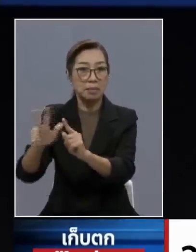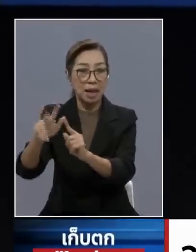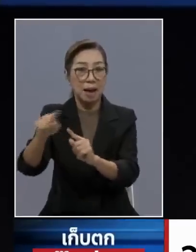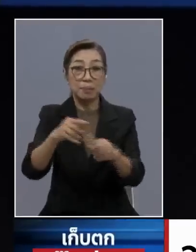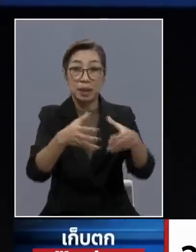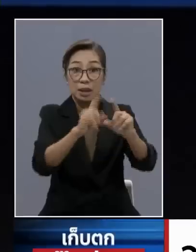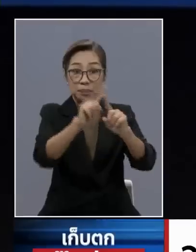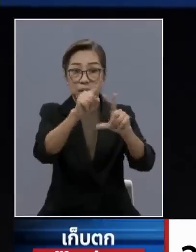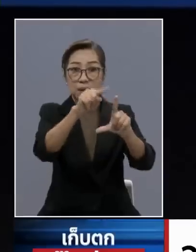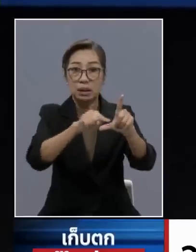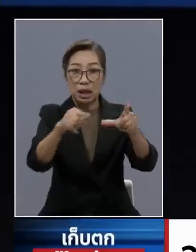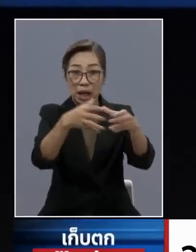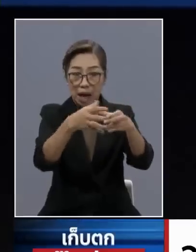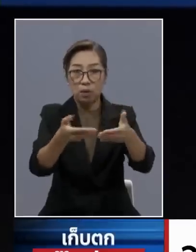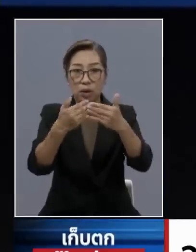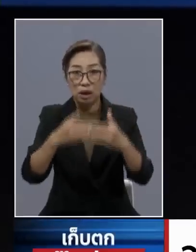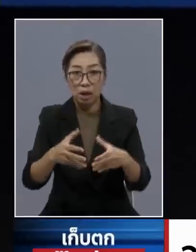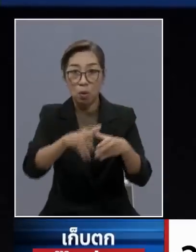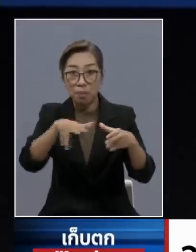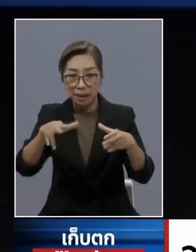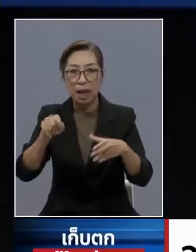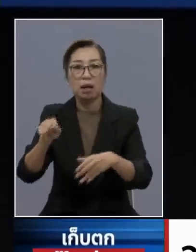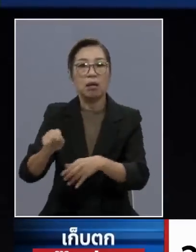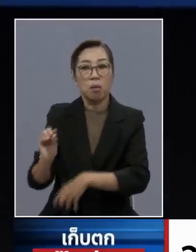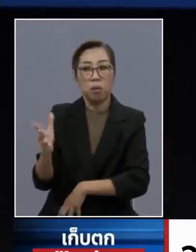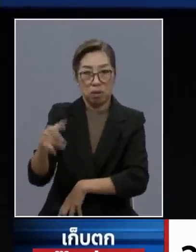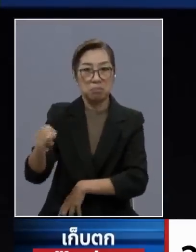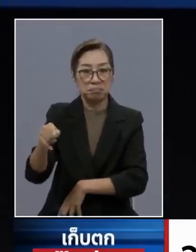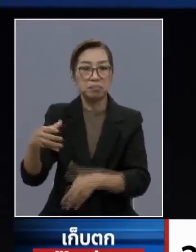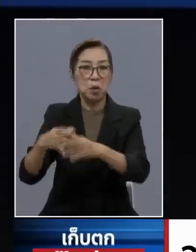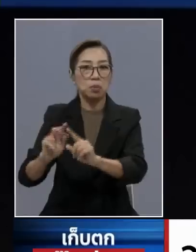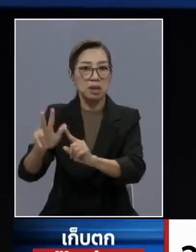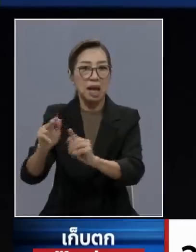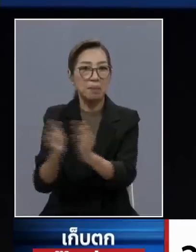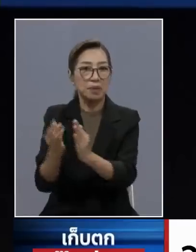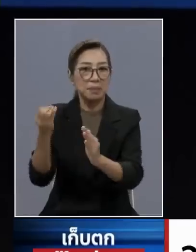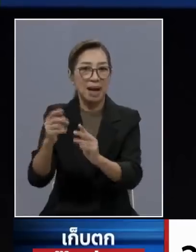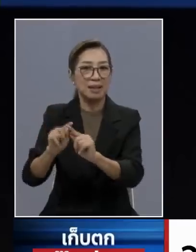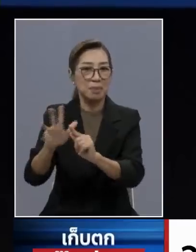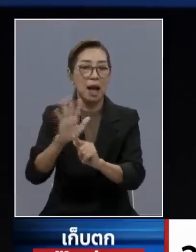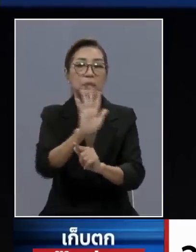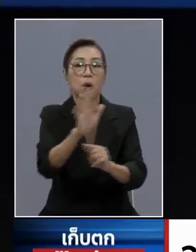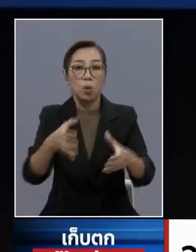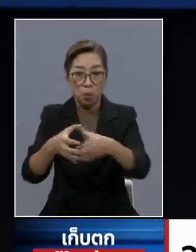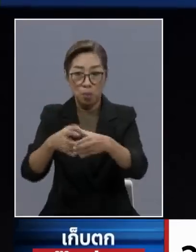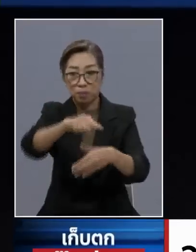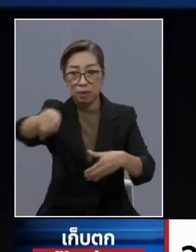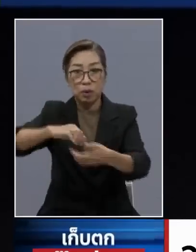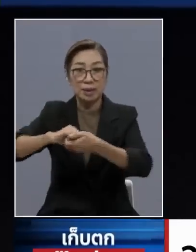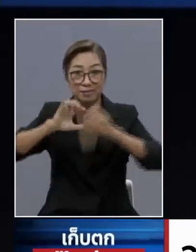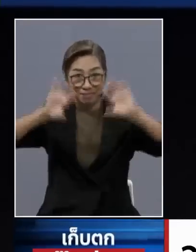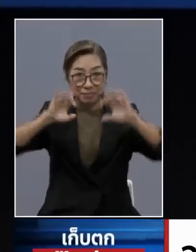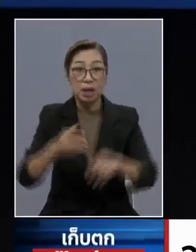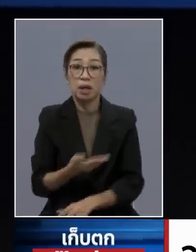เพื่อไทยในว่าที่พรรคร่วมรัฐบาลครั้งนี้เลยทีเดียวนะฮะพูดถึงชื่อชั้นของอาจารย์วันนอก็ต้องบอกว่าคอการเมืองทรา